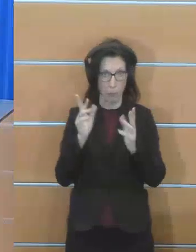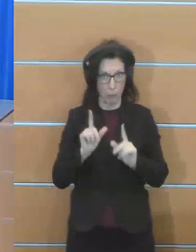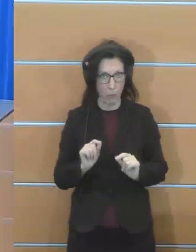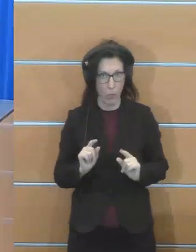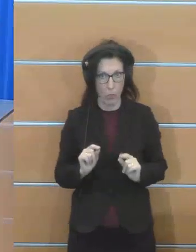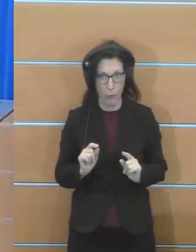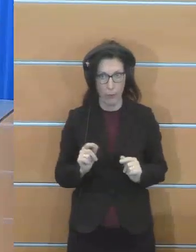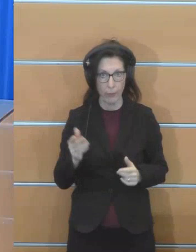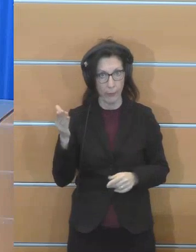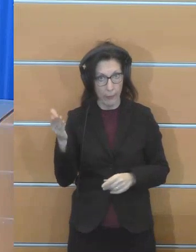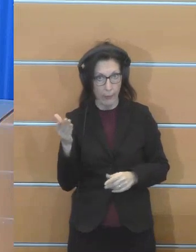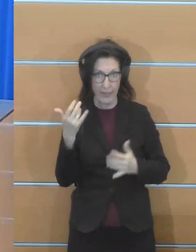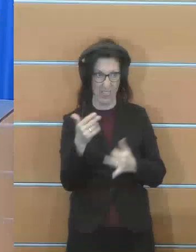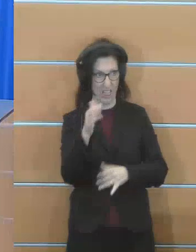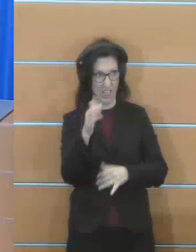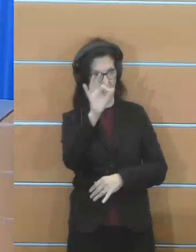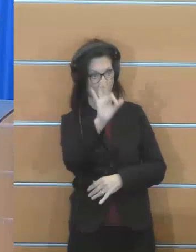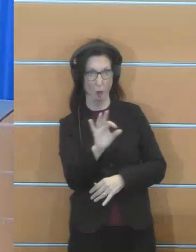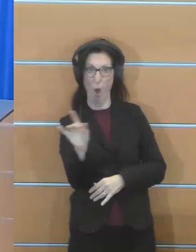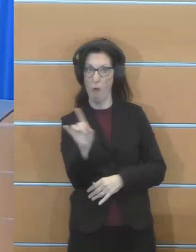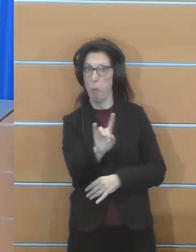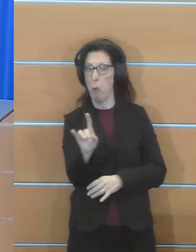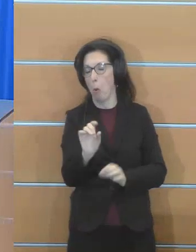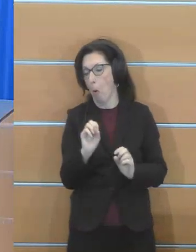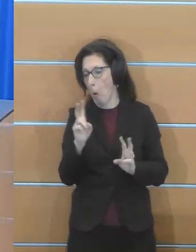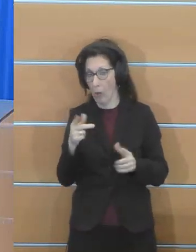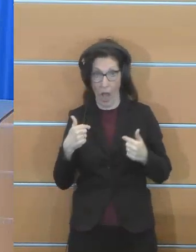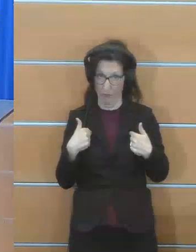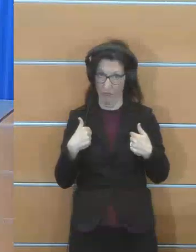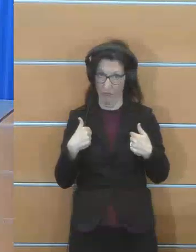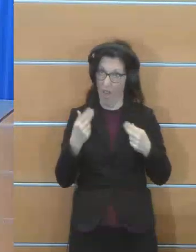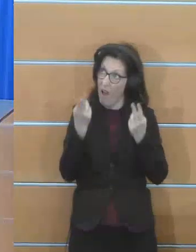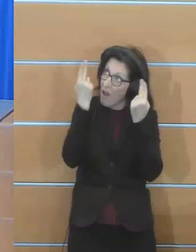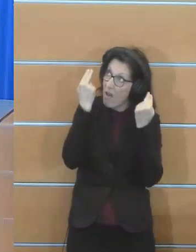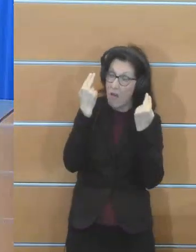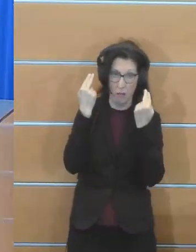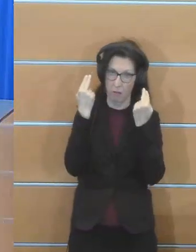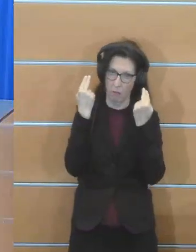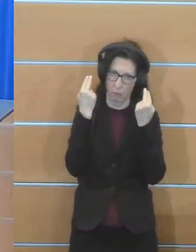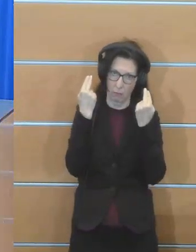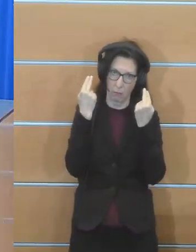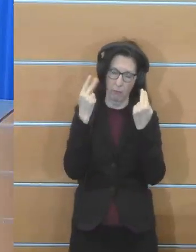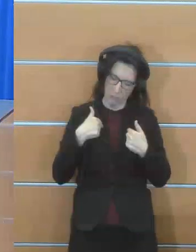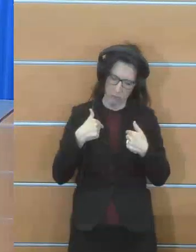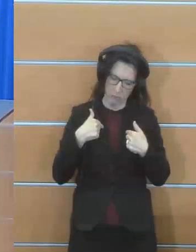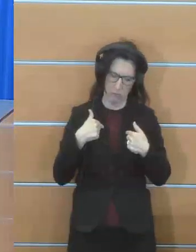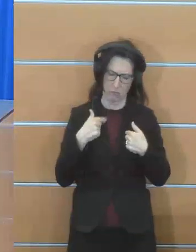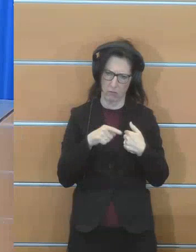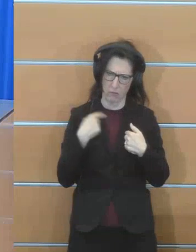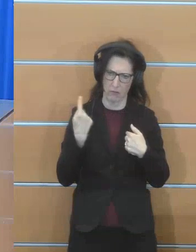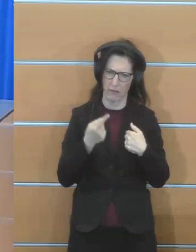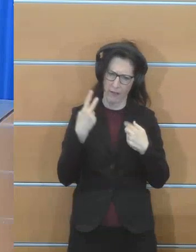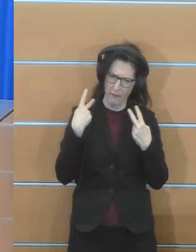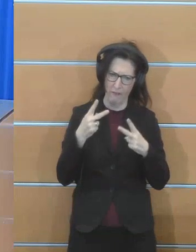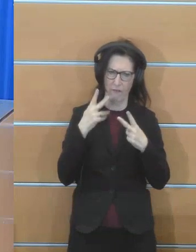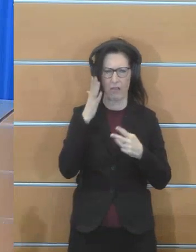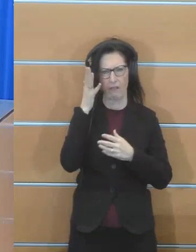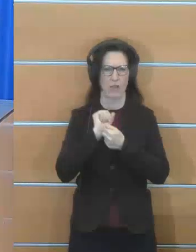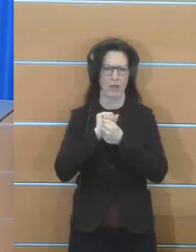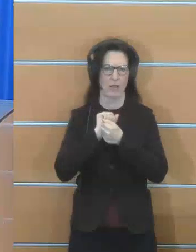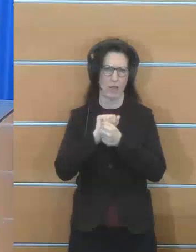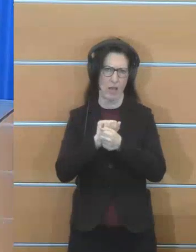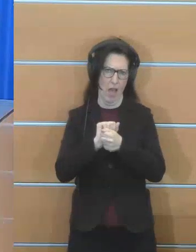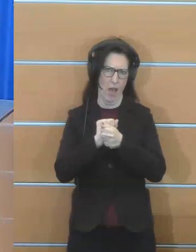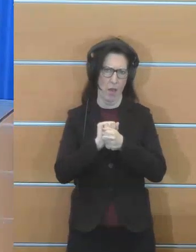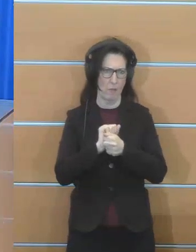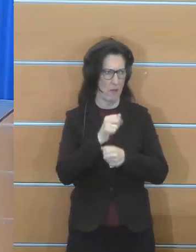der FPÖ machen können aber nicht mit uns Sozialdemokraten wir werden weiter dafür kämpfen was für ein